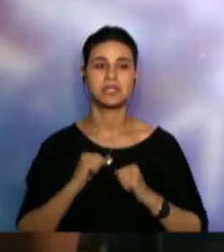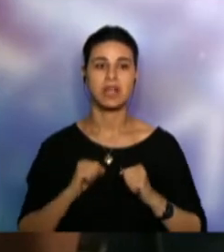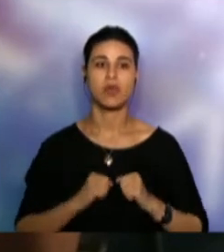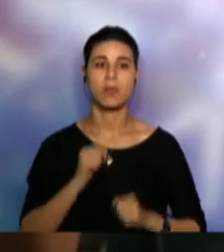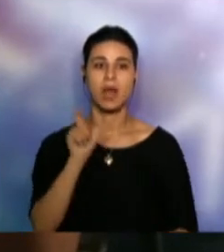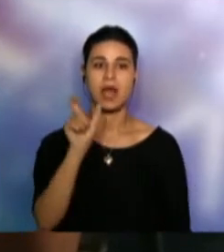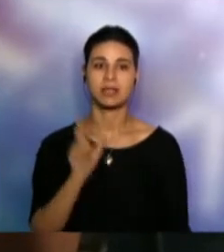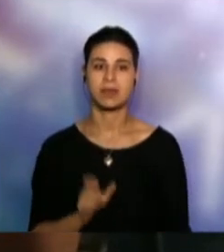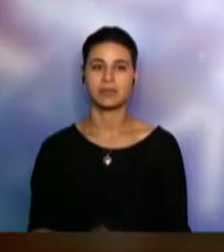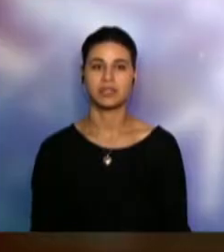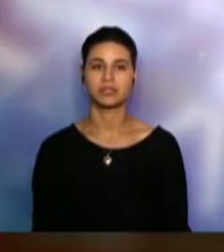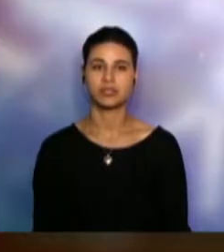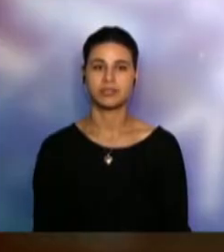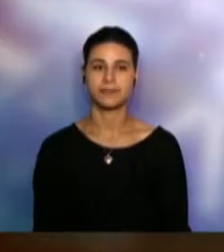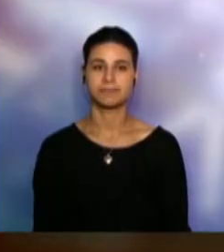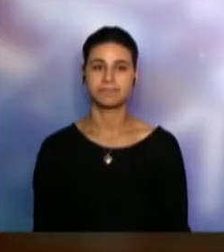ადამიანში.